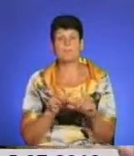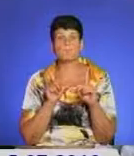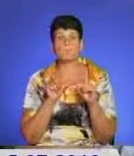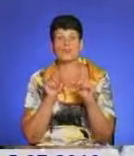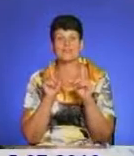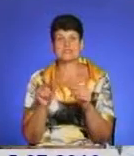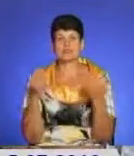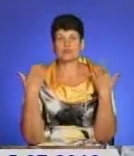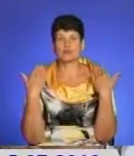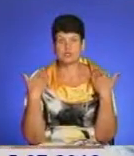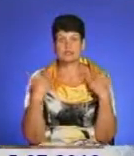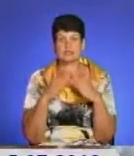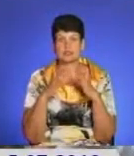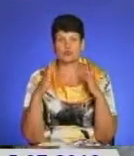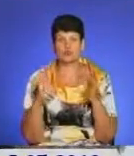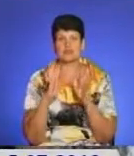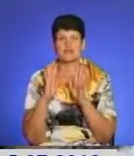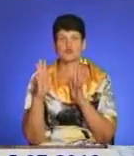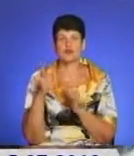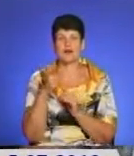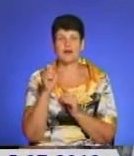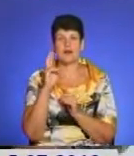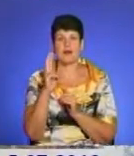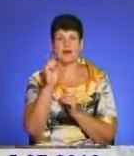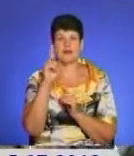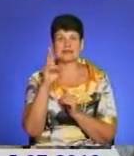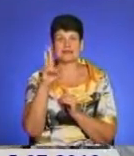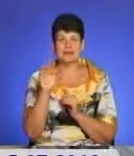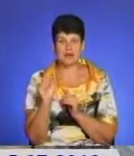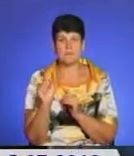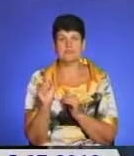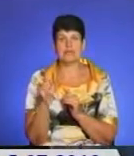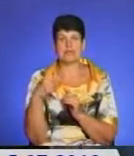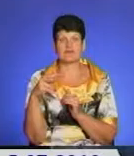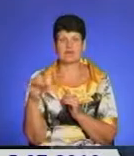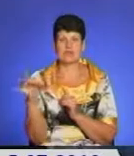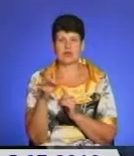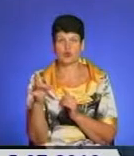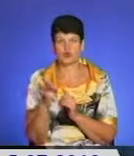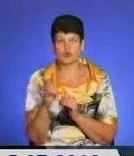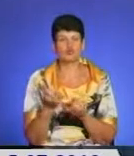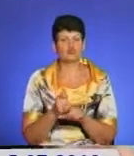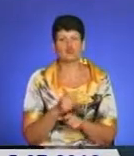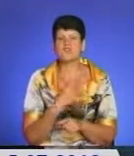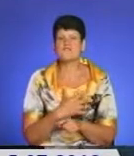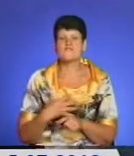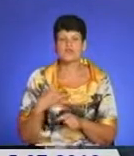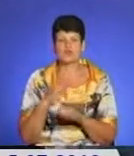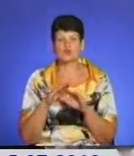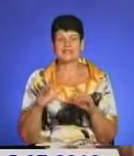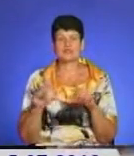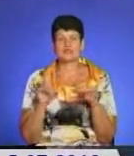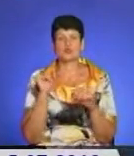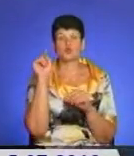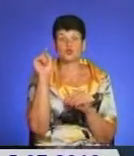і відпочинок, то таборував в лісовій касці в Борщівці Лановецького району. От дуже важливо, щоб діти, котрі їдуть туди,